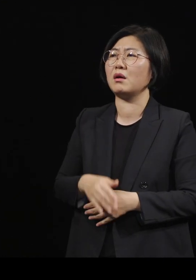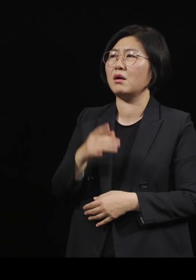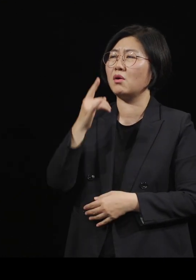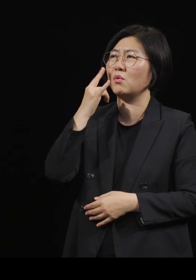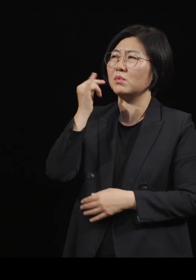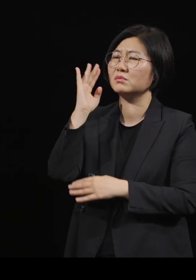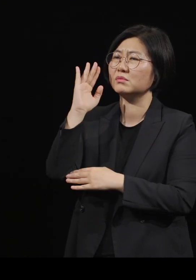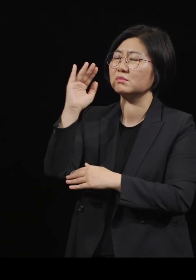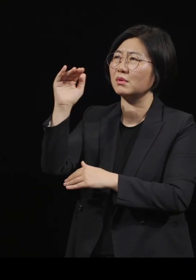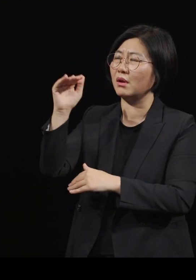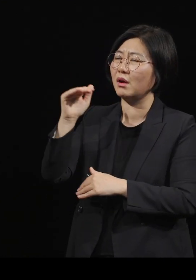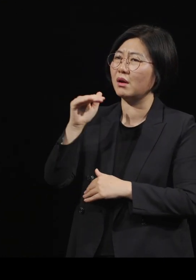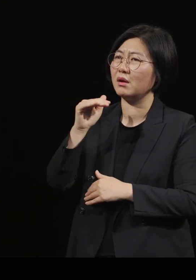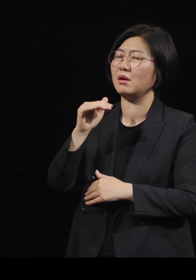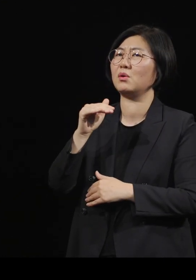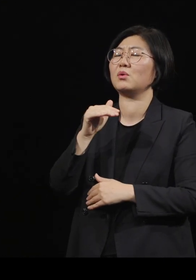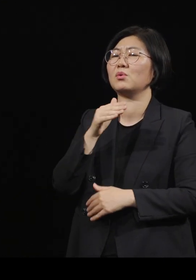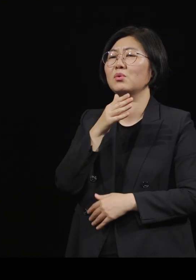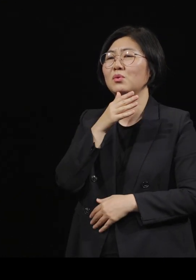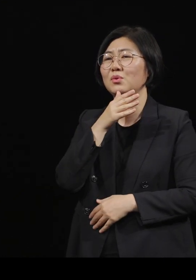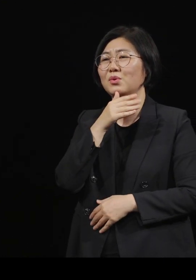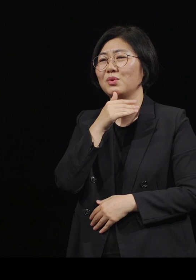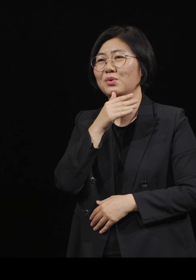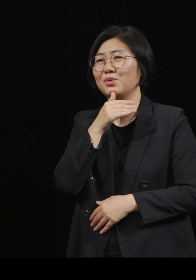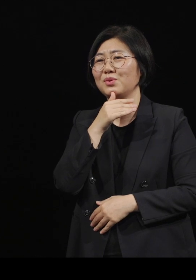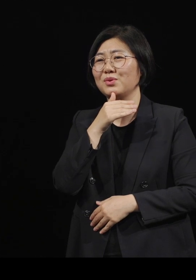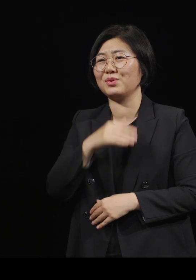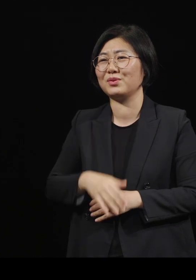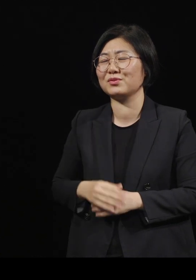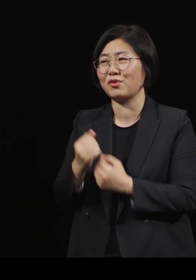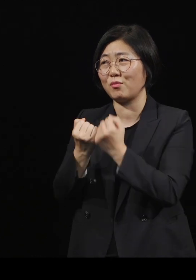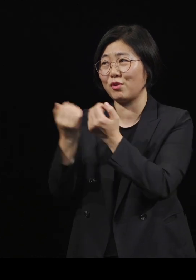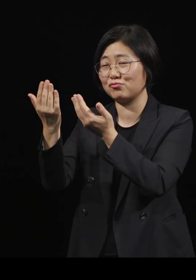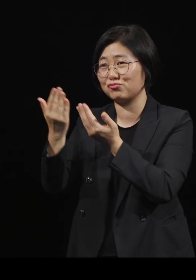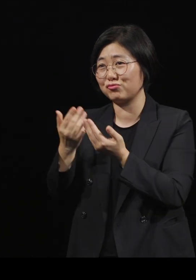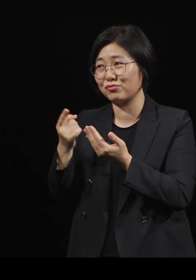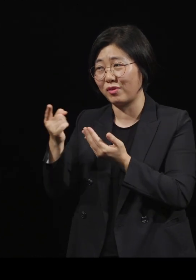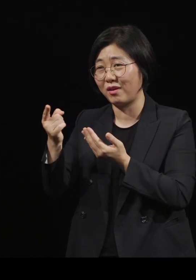이 사건과 또 어머니의 그런 설명 덕분에